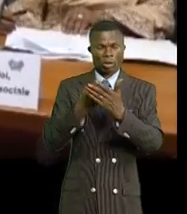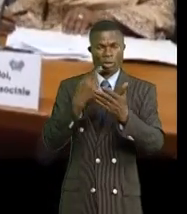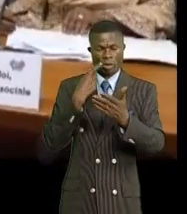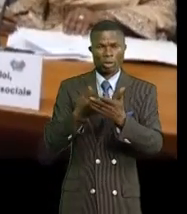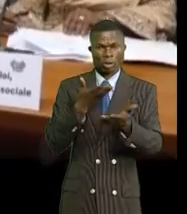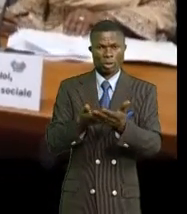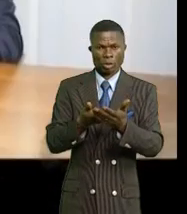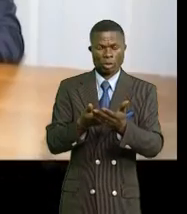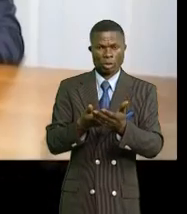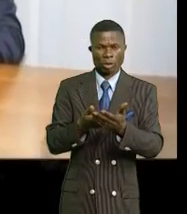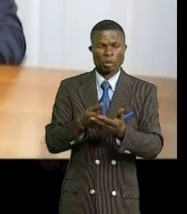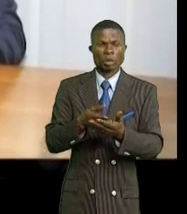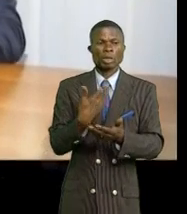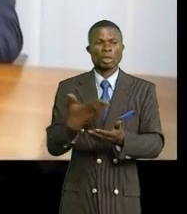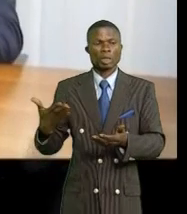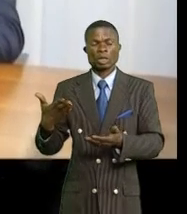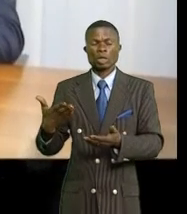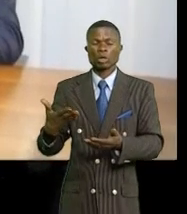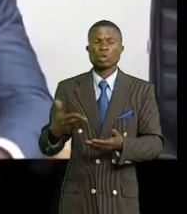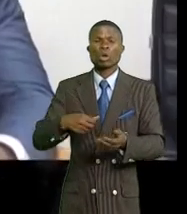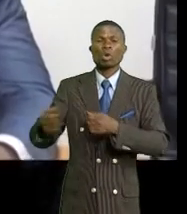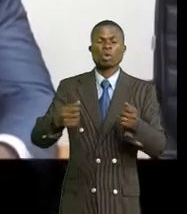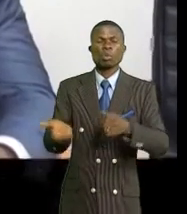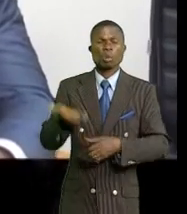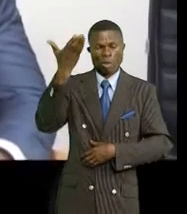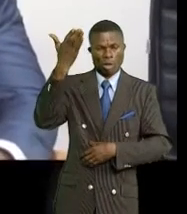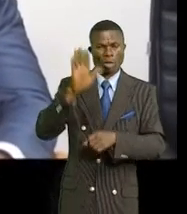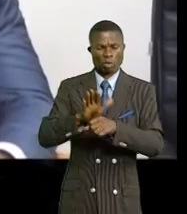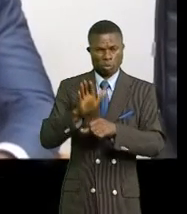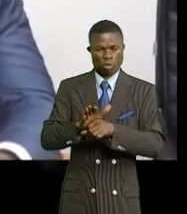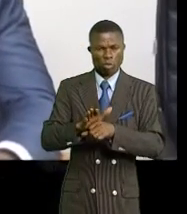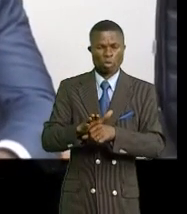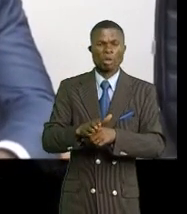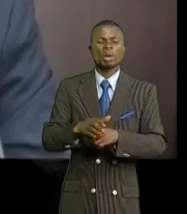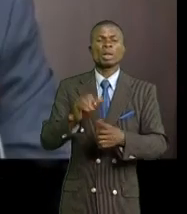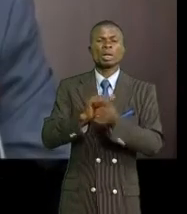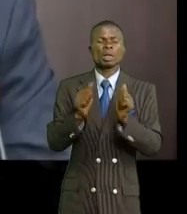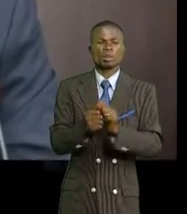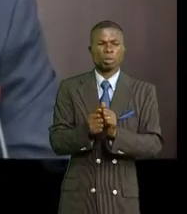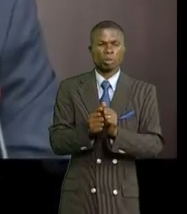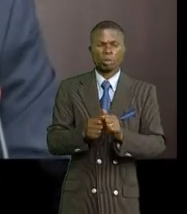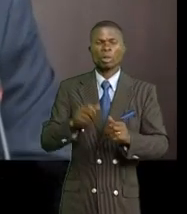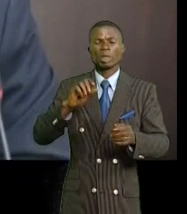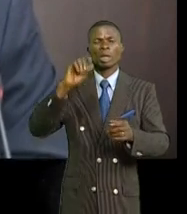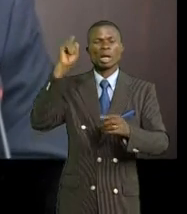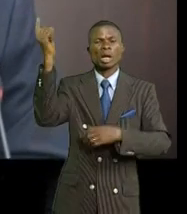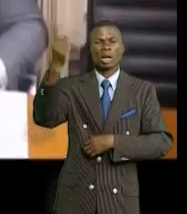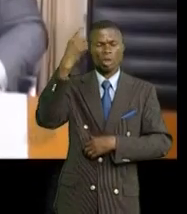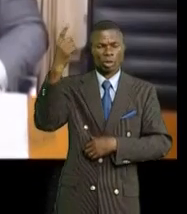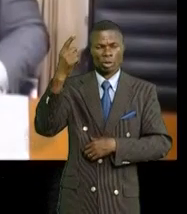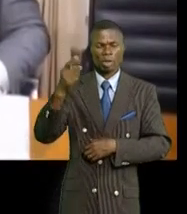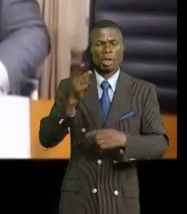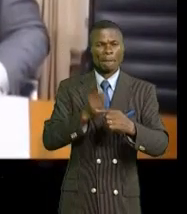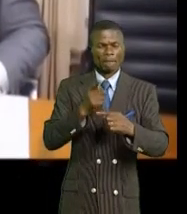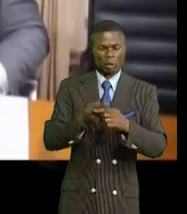part la hausse des prix des denrées de première nécessité et d'autre part en positif la hausse des cours des métaux à l'international malgré quelques ventes